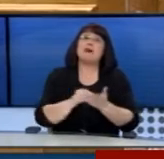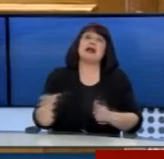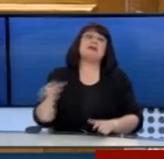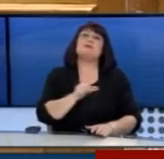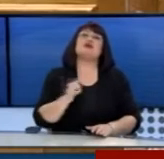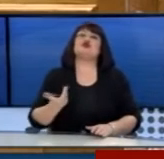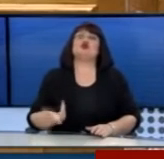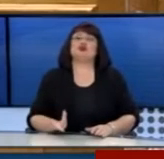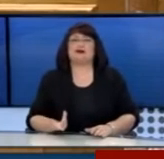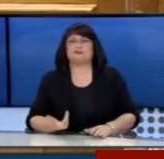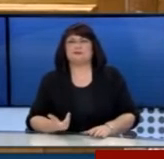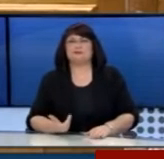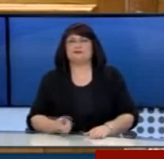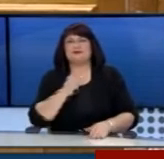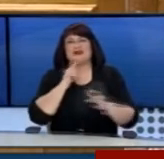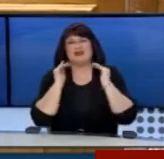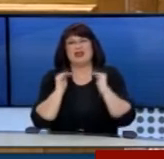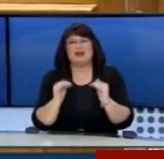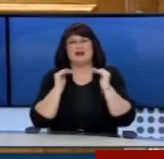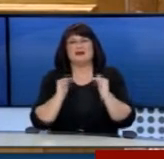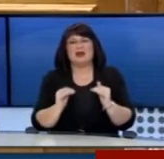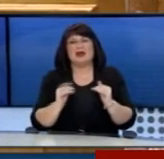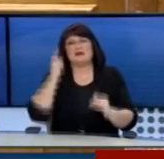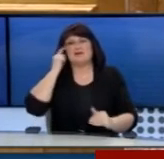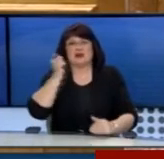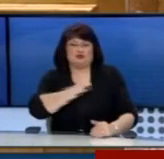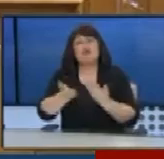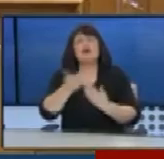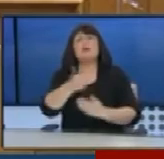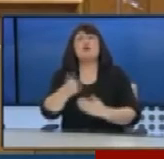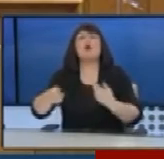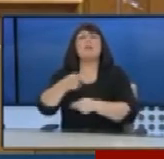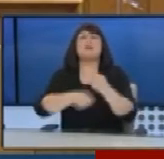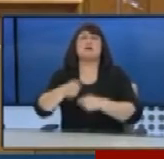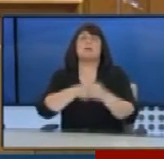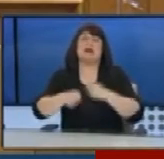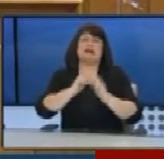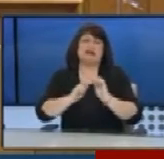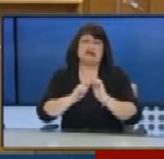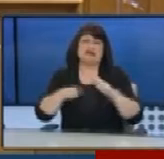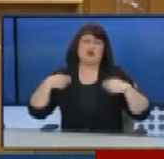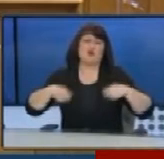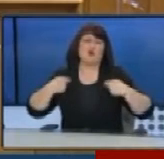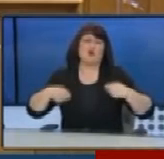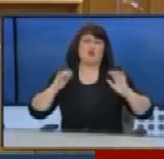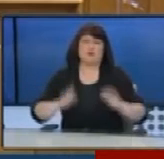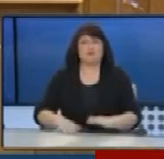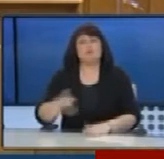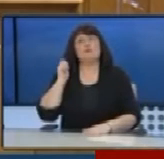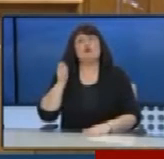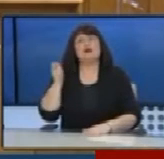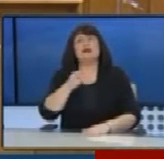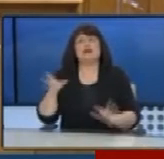τώρα τις ίδιες παροχημένες αντιλήψεις και προτάσεις σας? Με την πολιτική της για την αντιμετώπιση